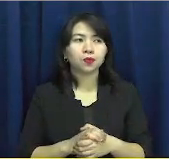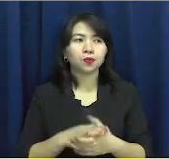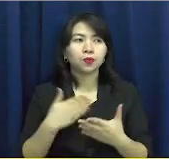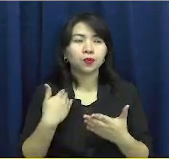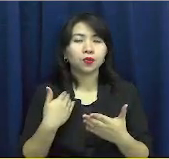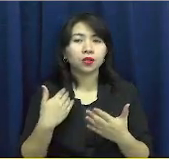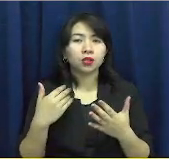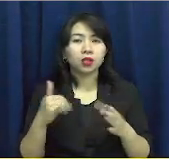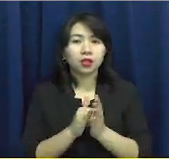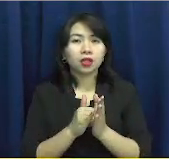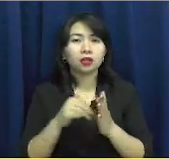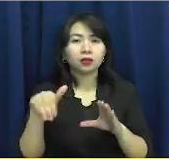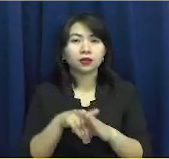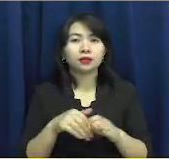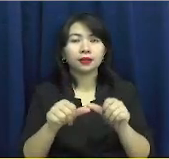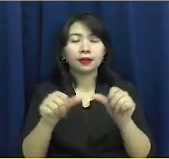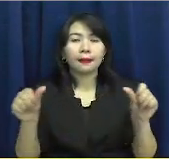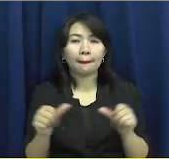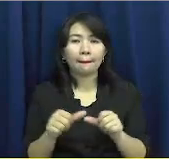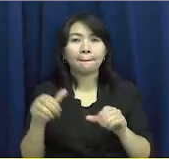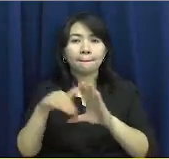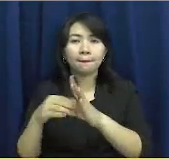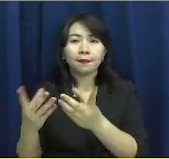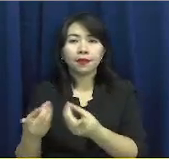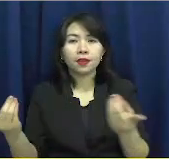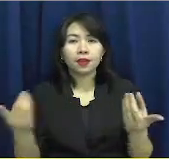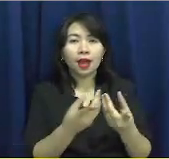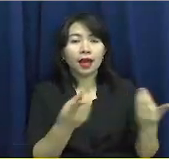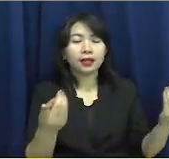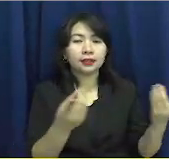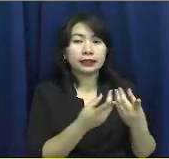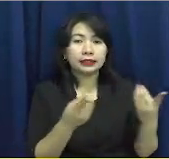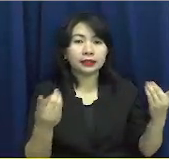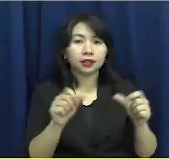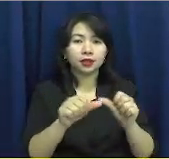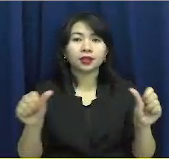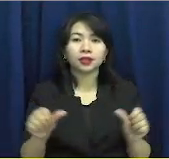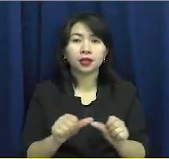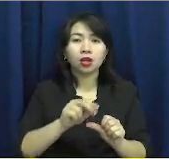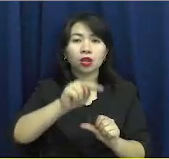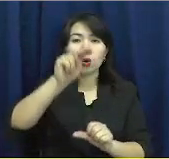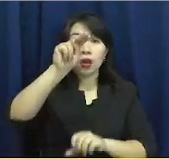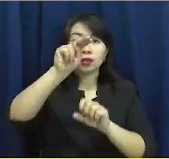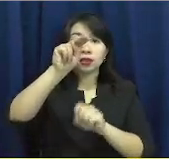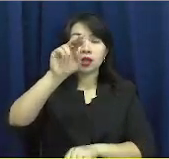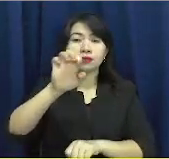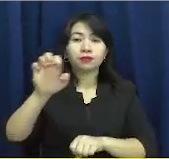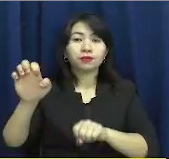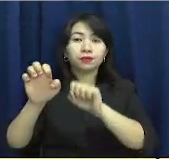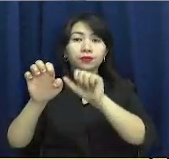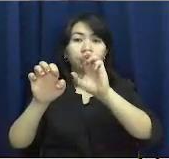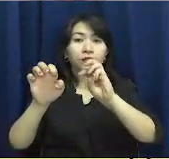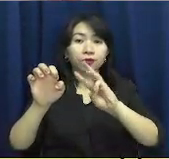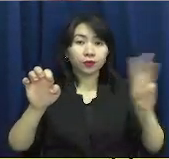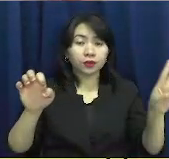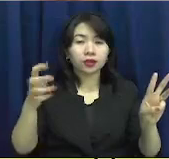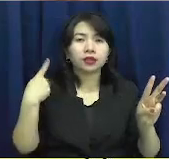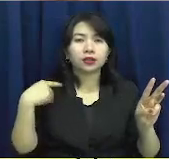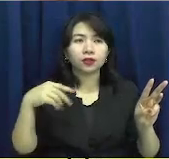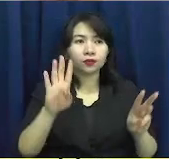area, mag-breakdown sa mga areas, north, south, east, west, corner, four corners sa po yan. And then, bin-breakdown pa tayo